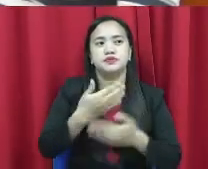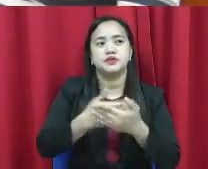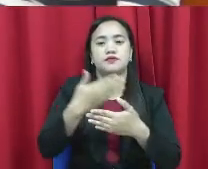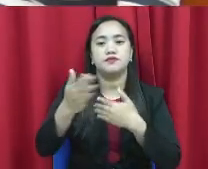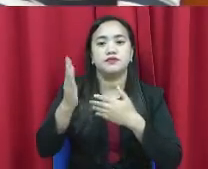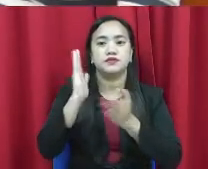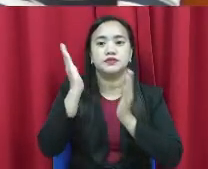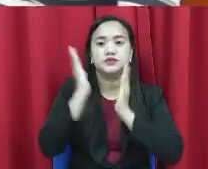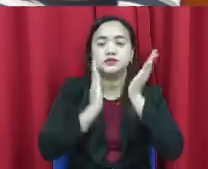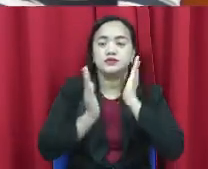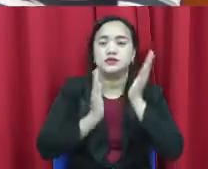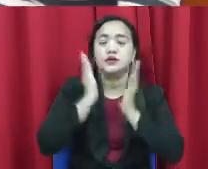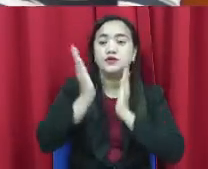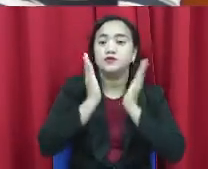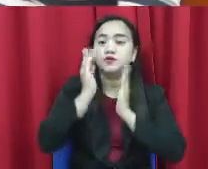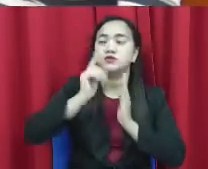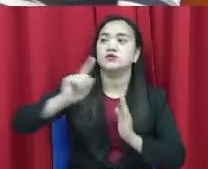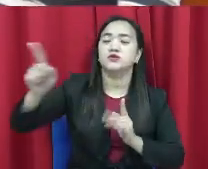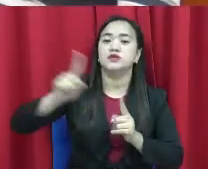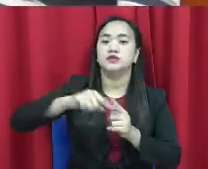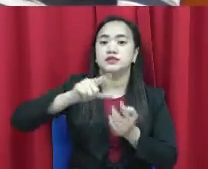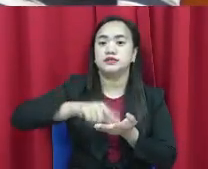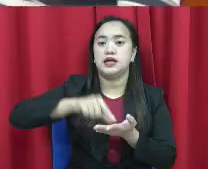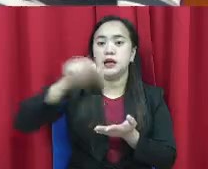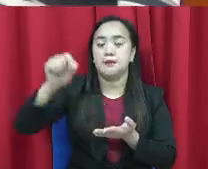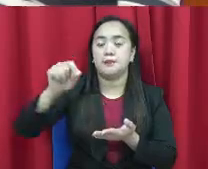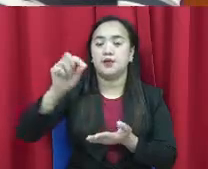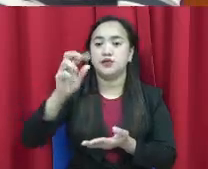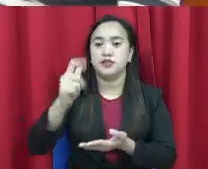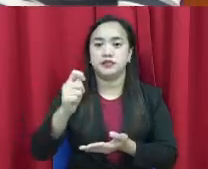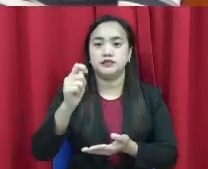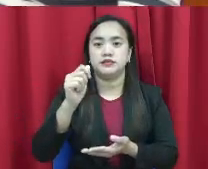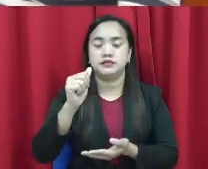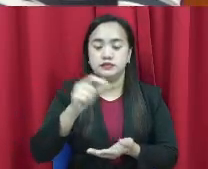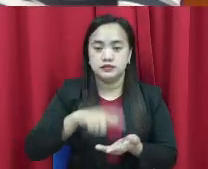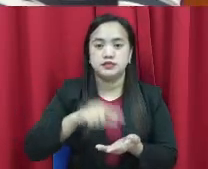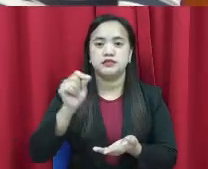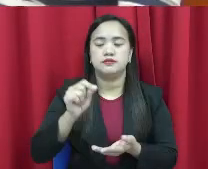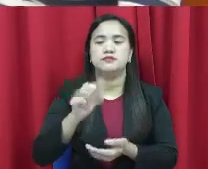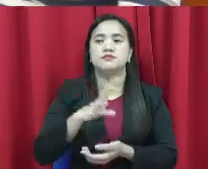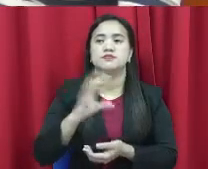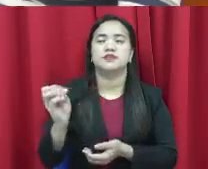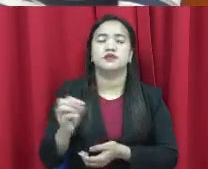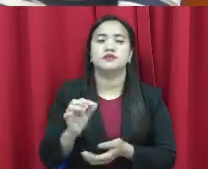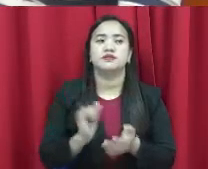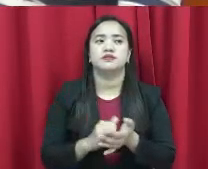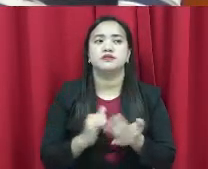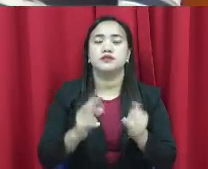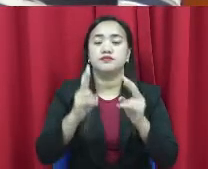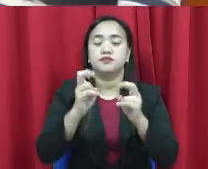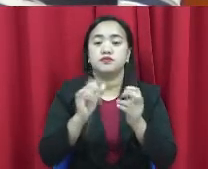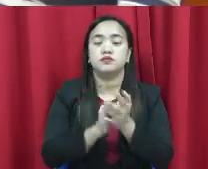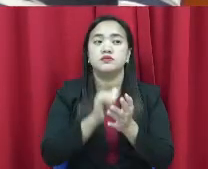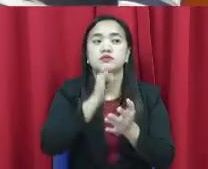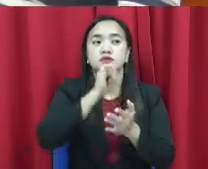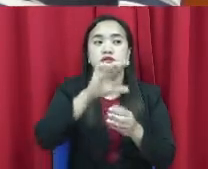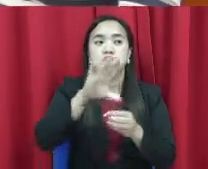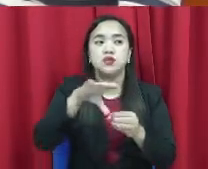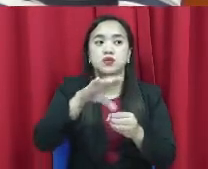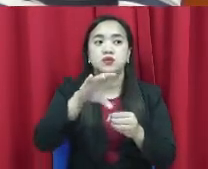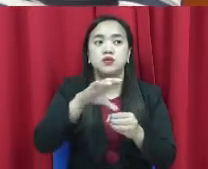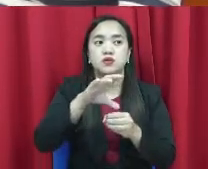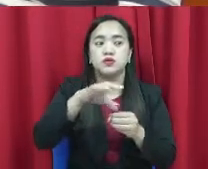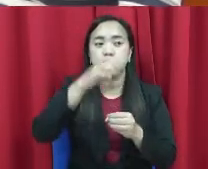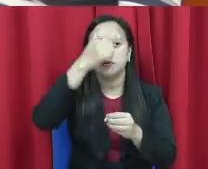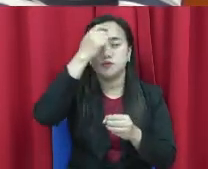ng service ay pumunta na kami na ang ng Ramos at doon hindi man kami nakapag Kap kape kasi Dumaan pa kami ng